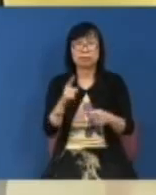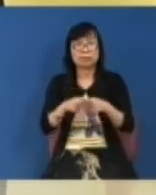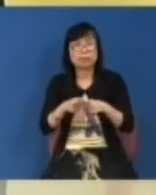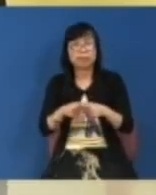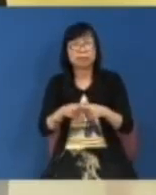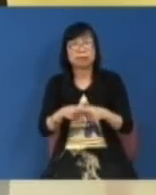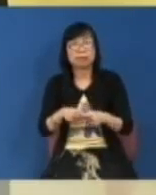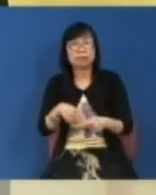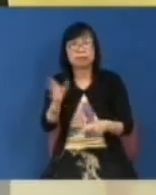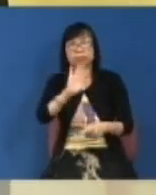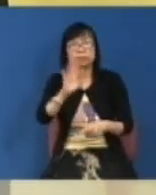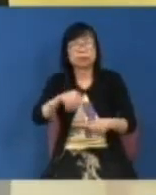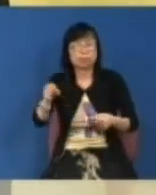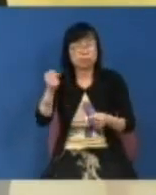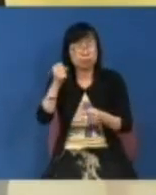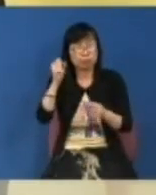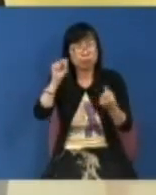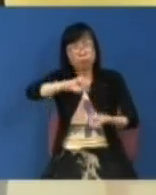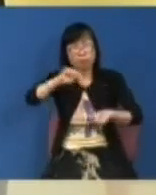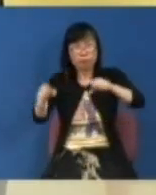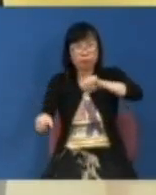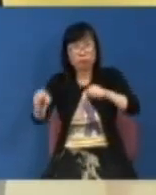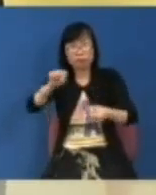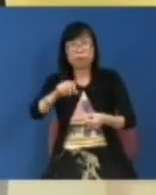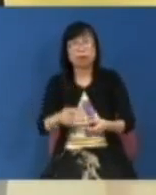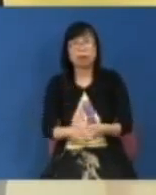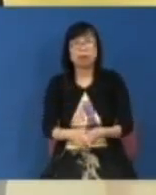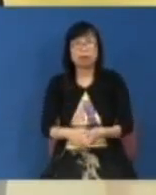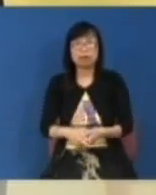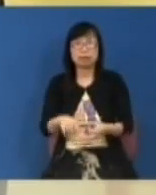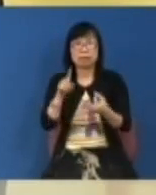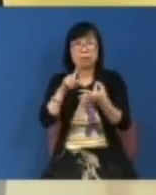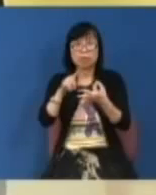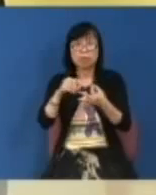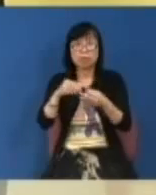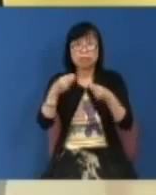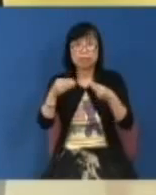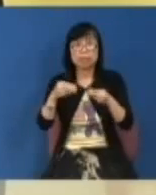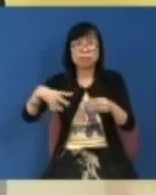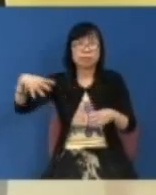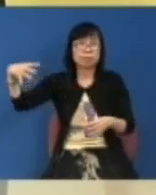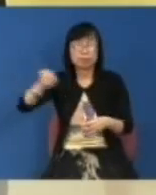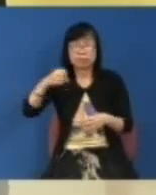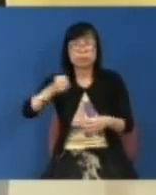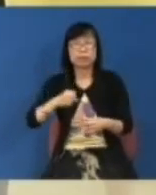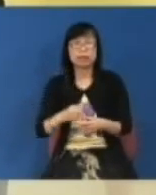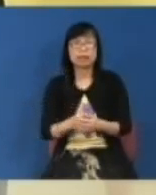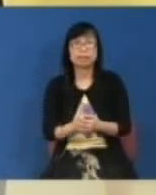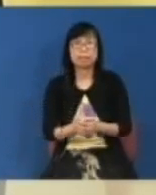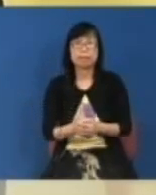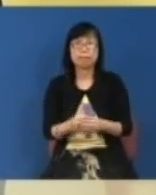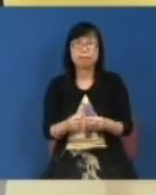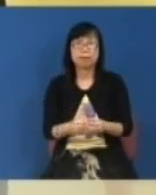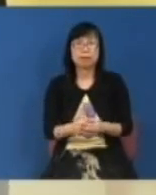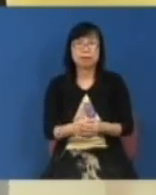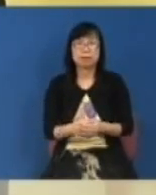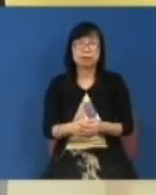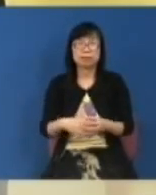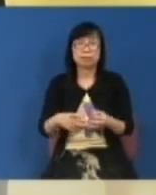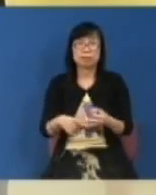時候，仲使乜科學啫？咁你而家張文光就最叻就睇住個現象喺度俾兩句評語嘅啫嘛，即係攞個三跛嘅